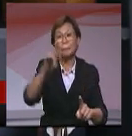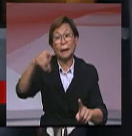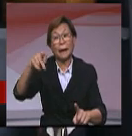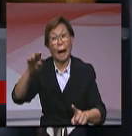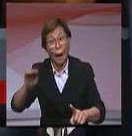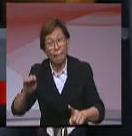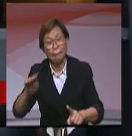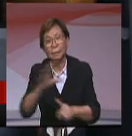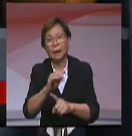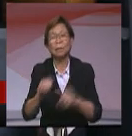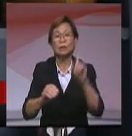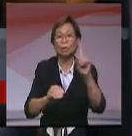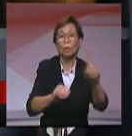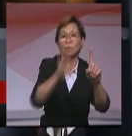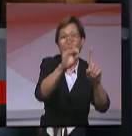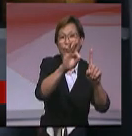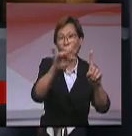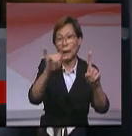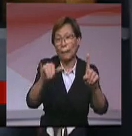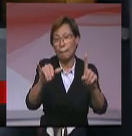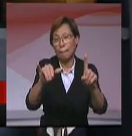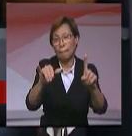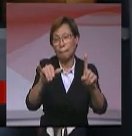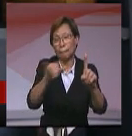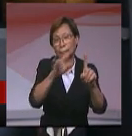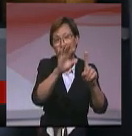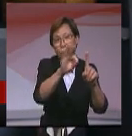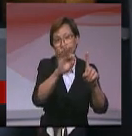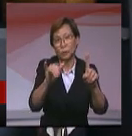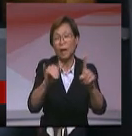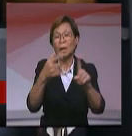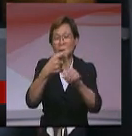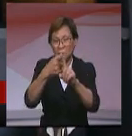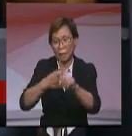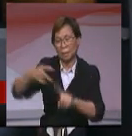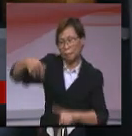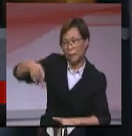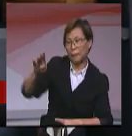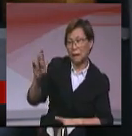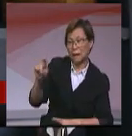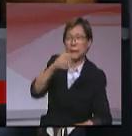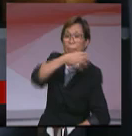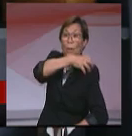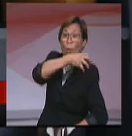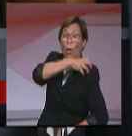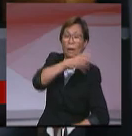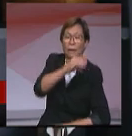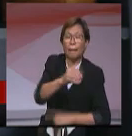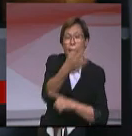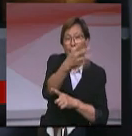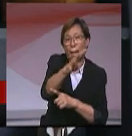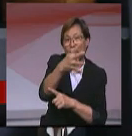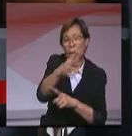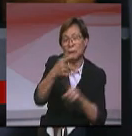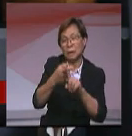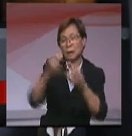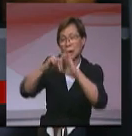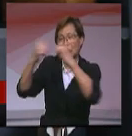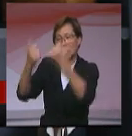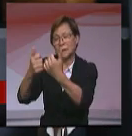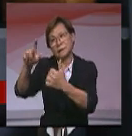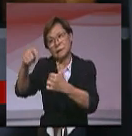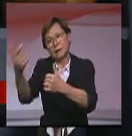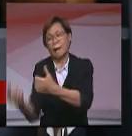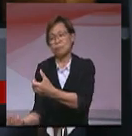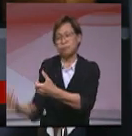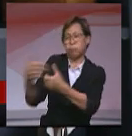Malaysia serta 196 daripada pihak berkuasa tempatan serta 14 dari agensi-agensi